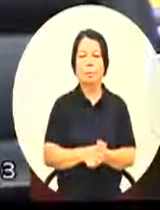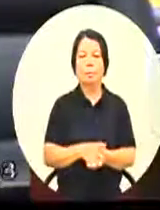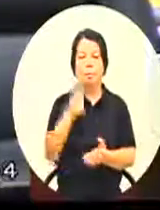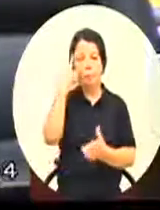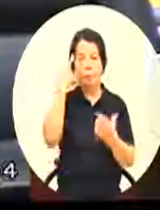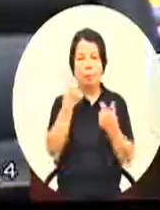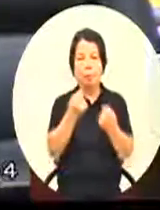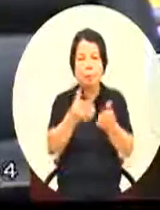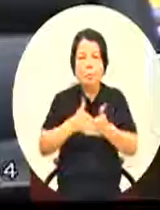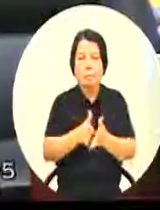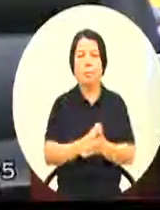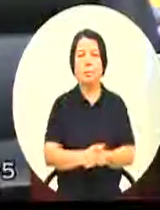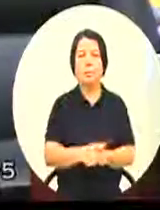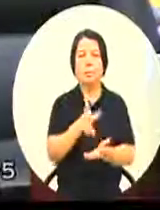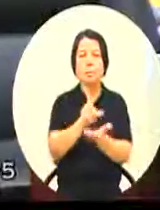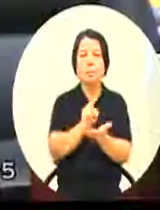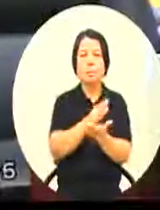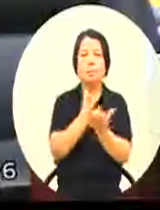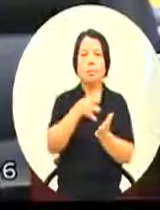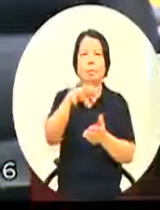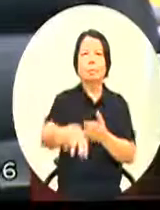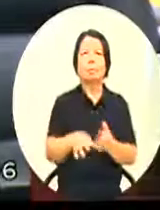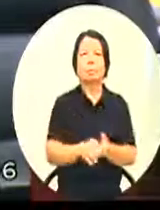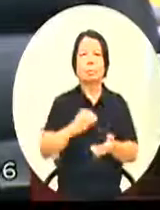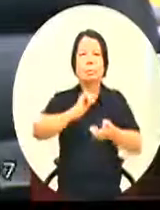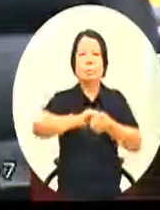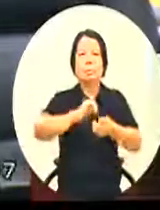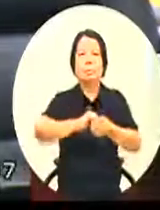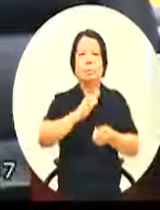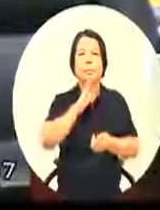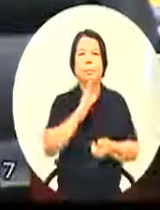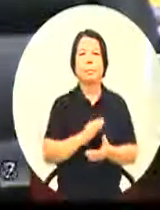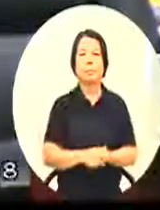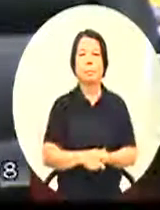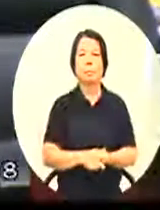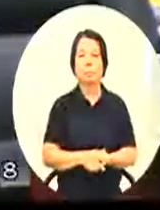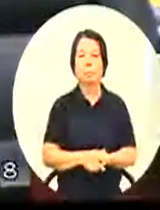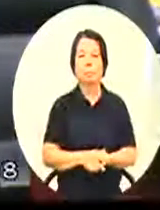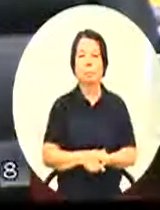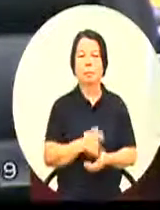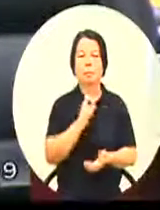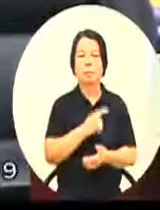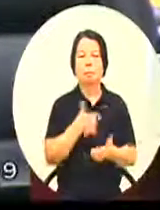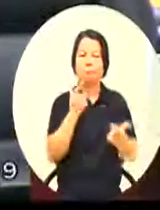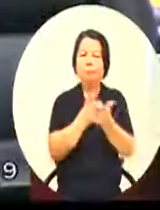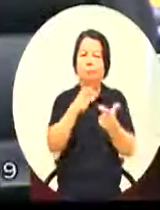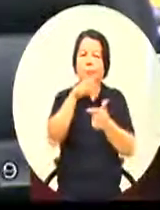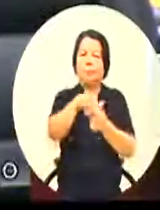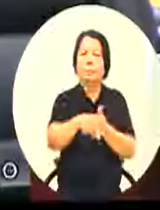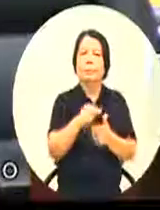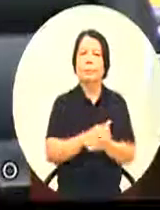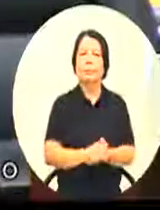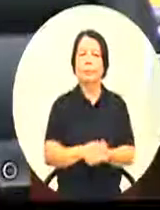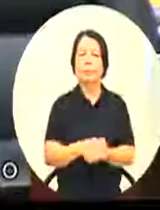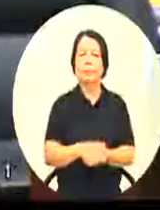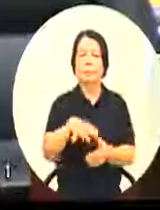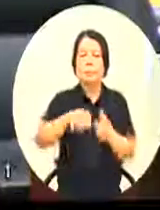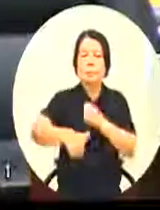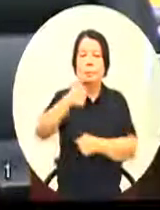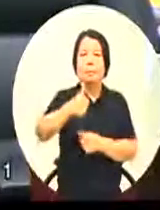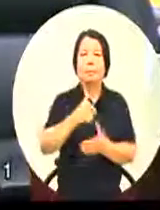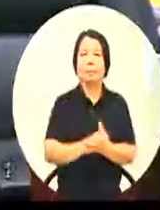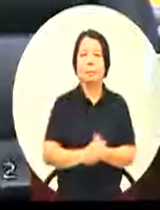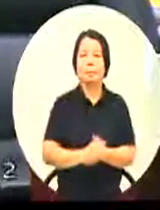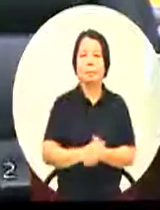识才对哈。图书馆并不一定要是 并不一定只适合在那里，比如说馆长，我们